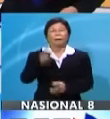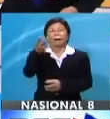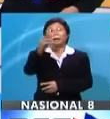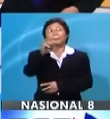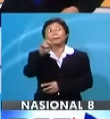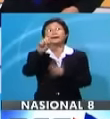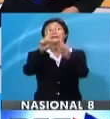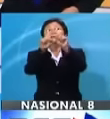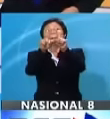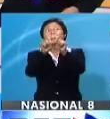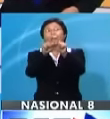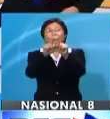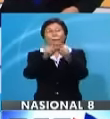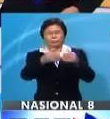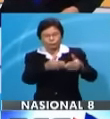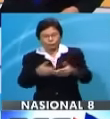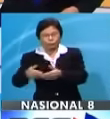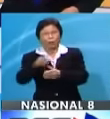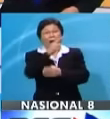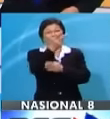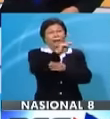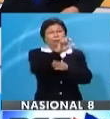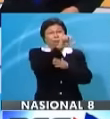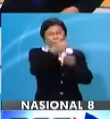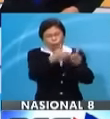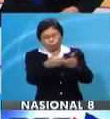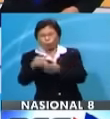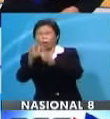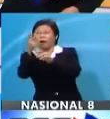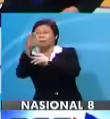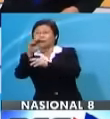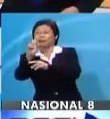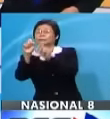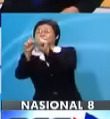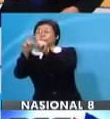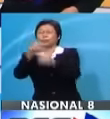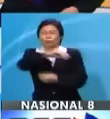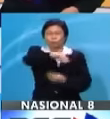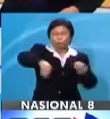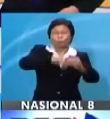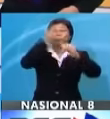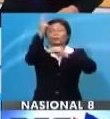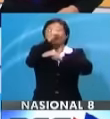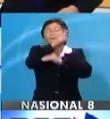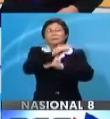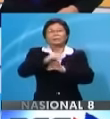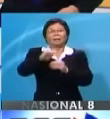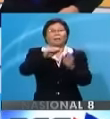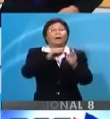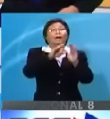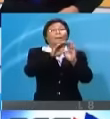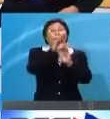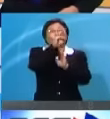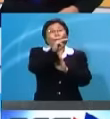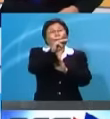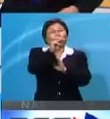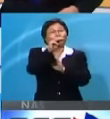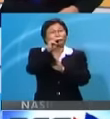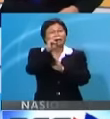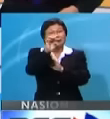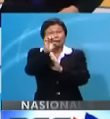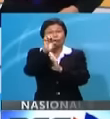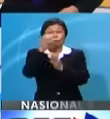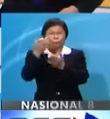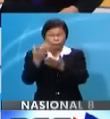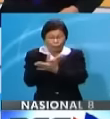RMK-11 merupakan kesinambungan RMK-10 yang membawa aspirasi program transformasi kerajaan dan model ekonomi baru yang terbukti berjaya